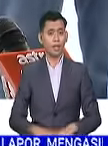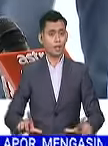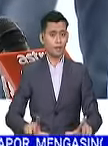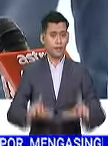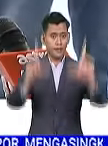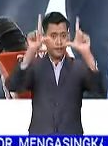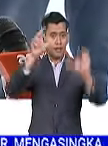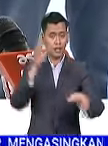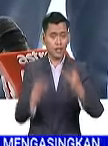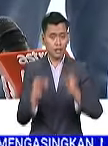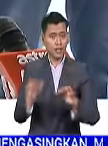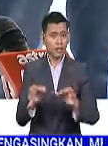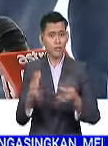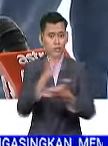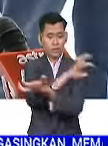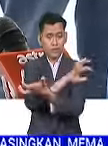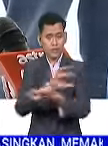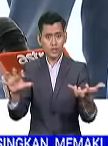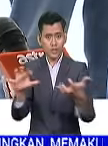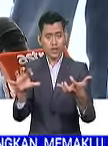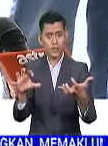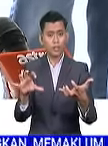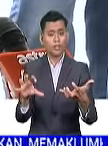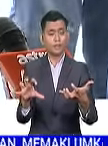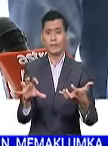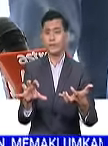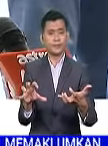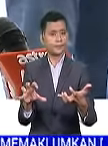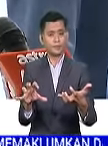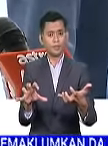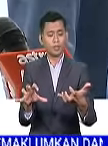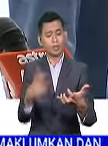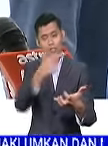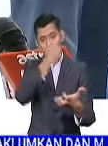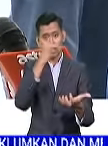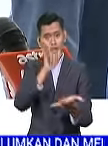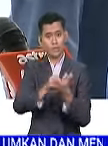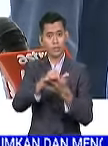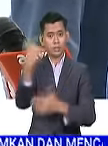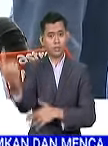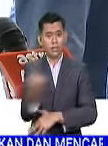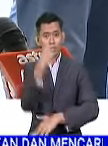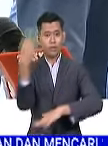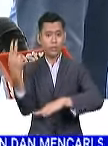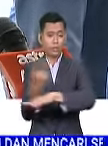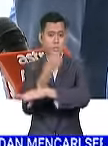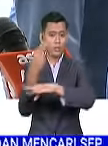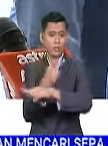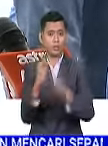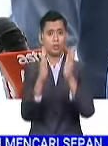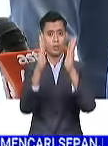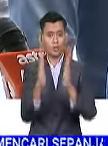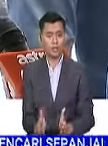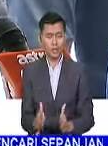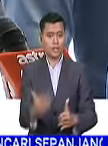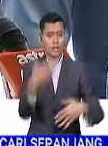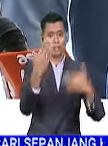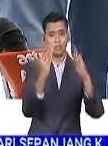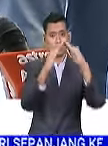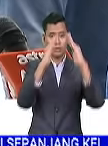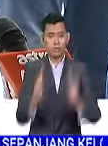Lift ni kalau rosak, ini merupakan laluan pergerakan semua penduduk di rumah-rumah